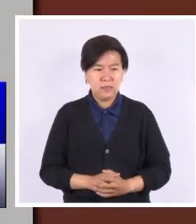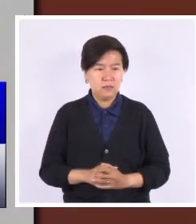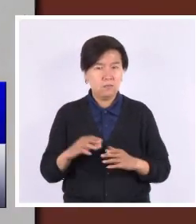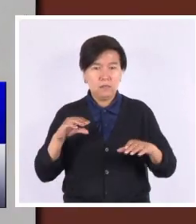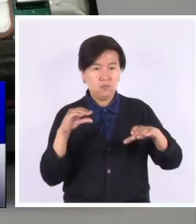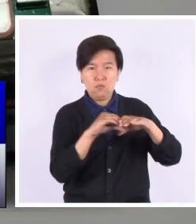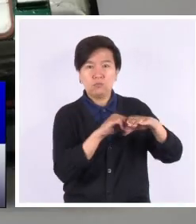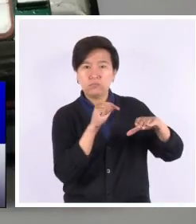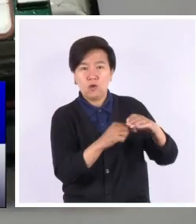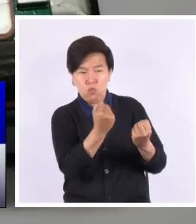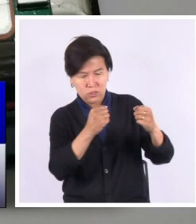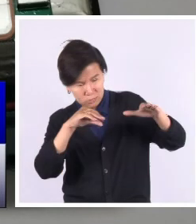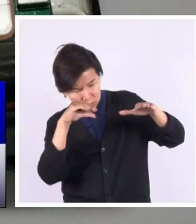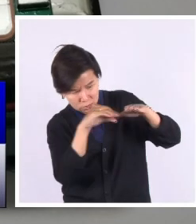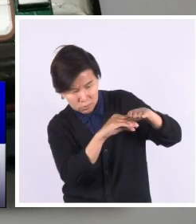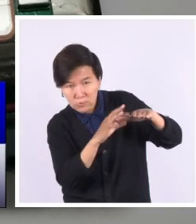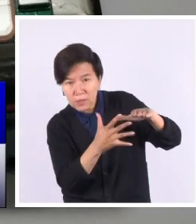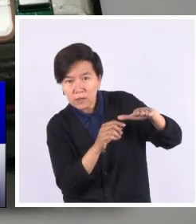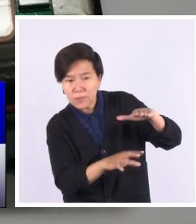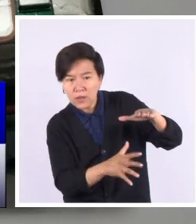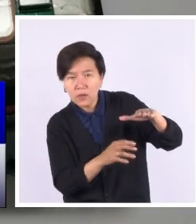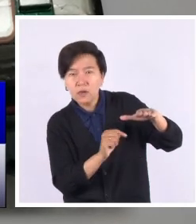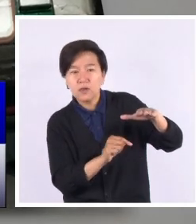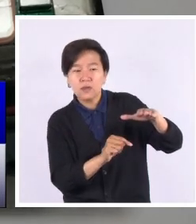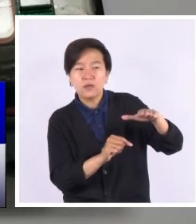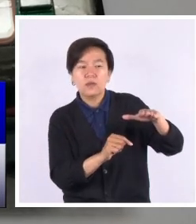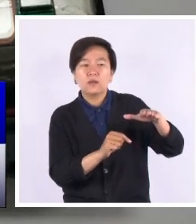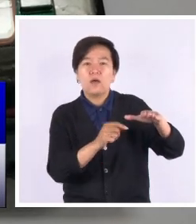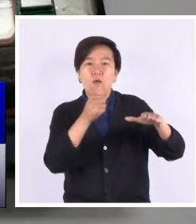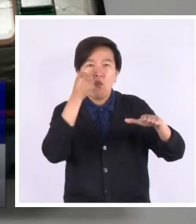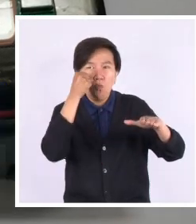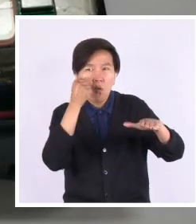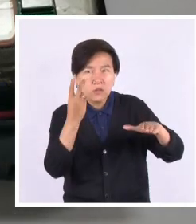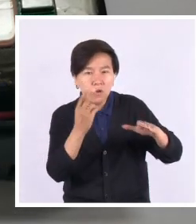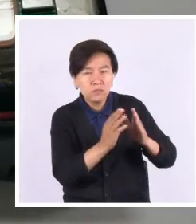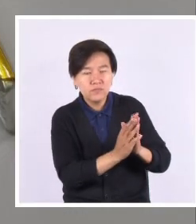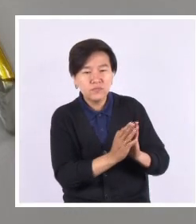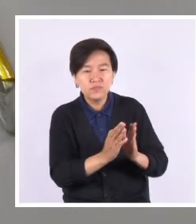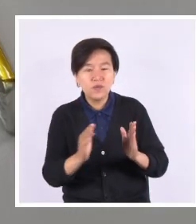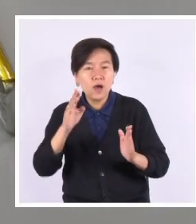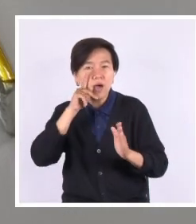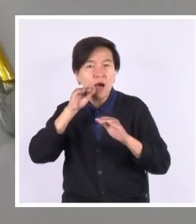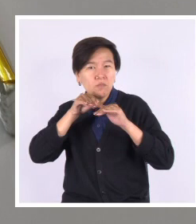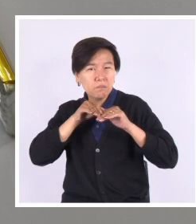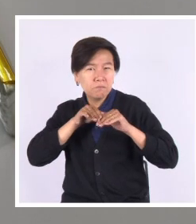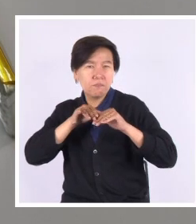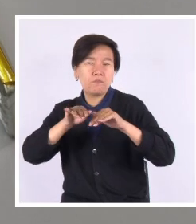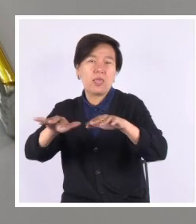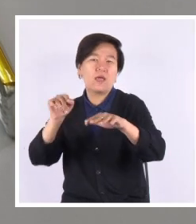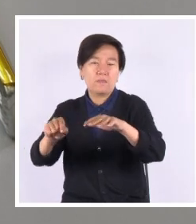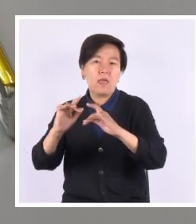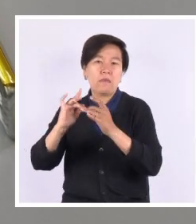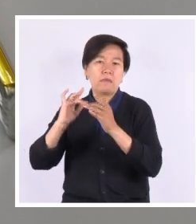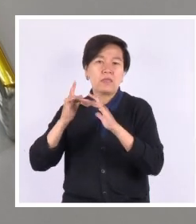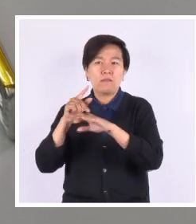ให้อย่างแน่นอนนะคะลูกค้าก็ไม่ได้ว่าอะไรแต่วันถัดมาเรื่องราวนี้มันก็กระจายไปในโซเชียลมีเดียไปในโลกออน